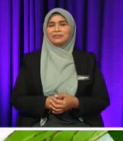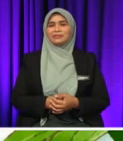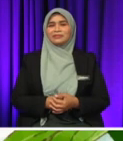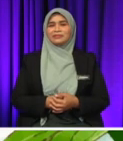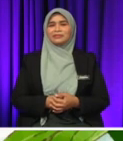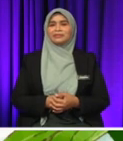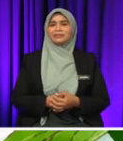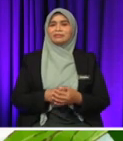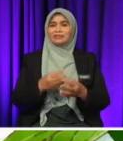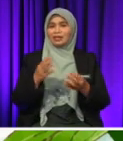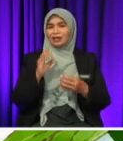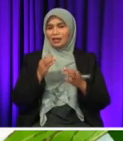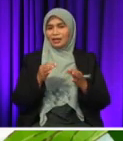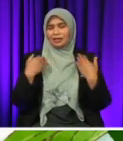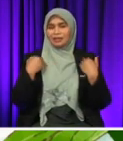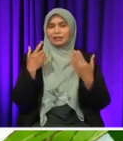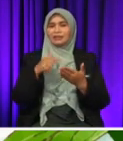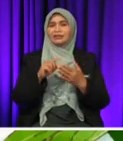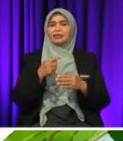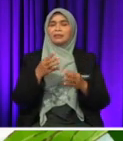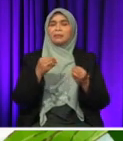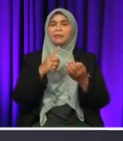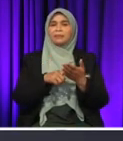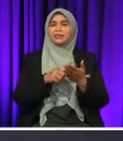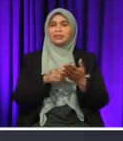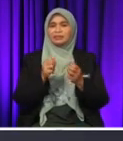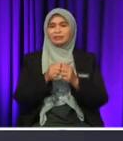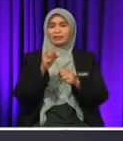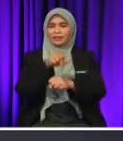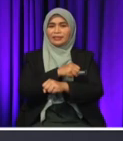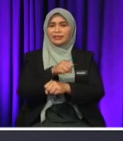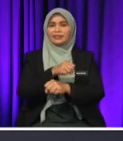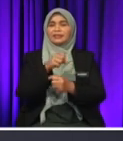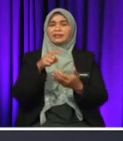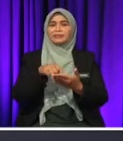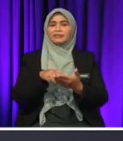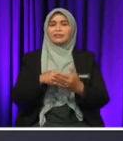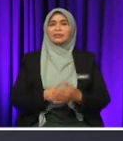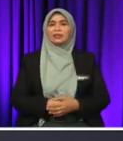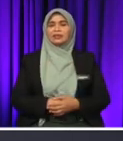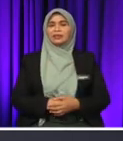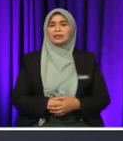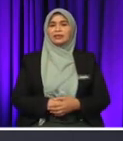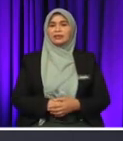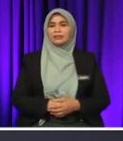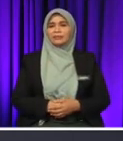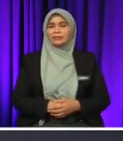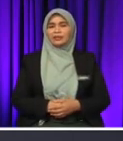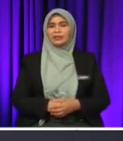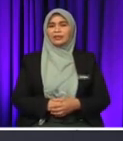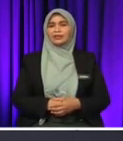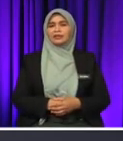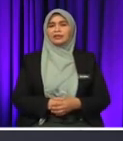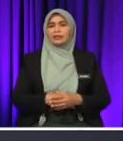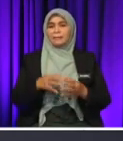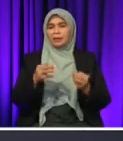saja glaukoma ke Ahmar ini sangat menarik ya dalam pada kita mempelajari banyak juga memberikan kita inspirasi dan